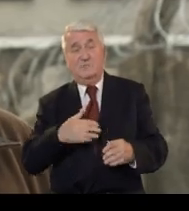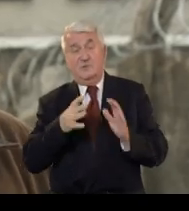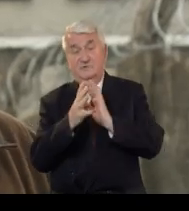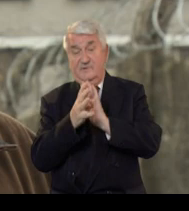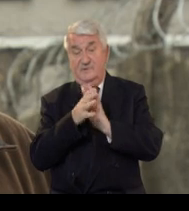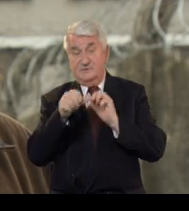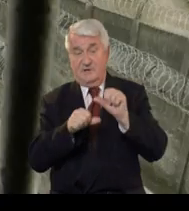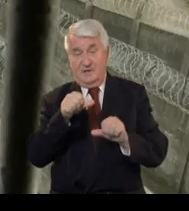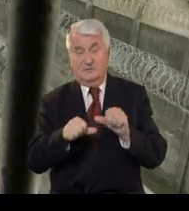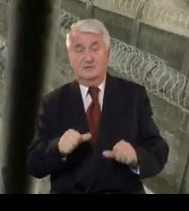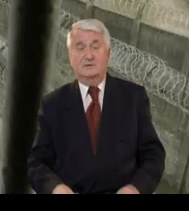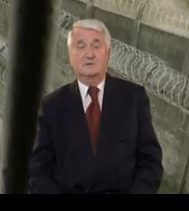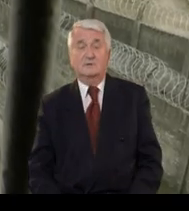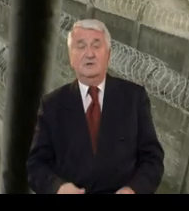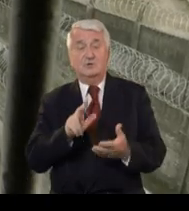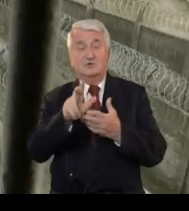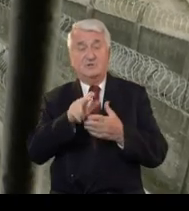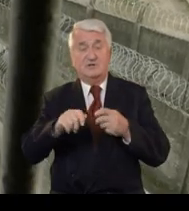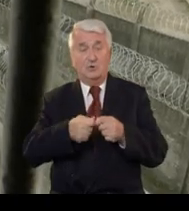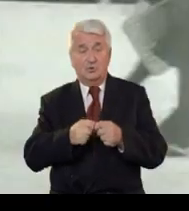gdy miałem 19 lat.